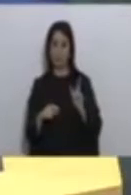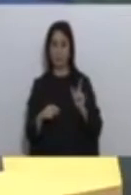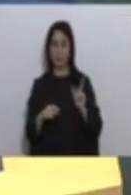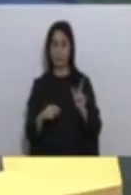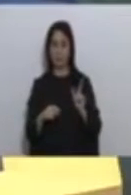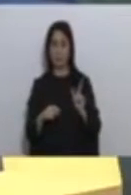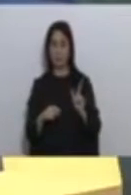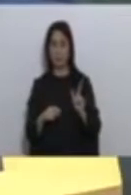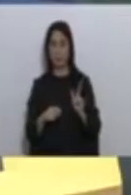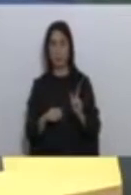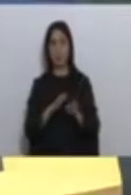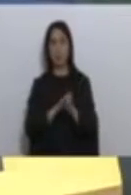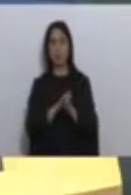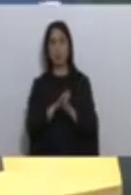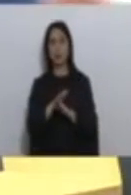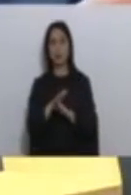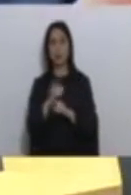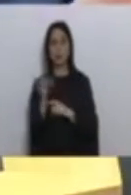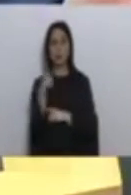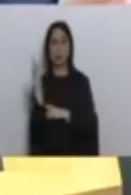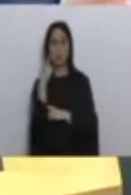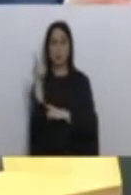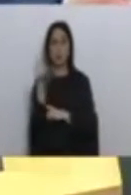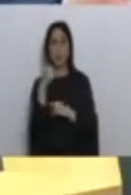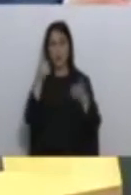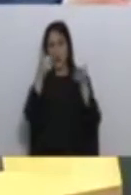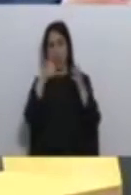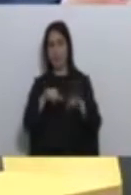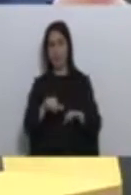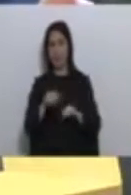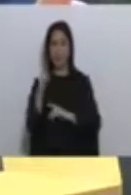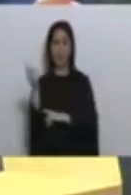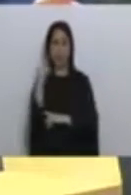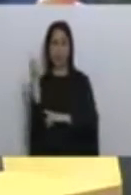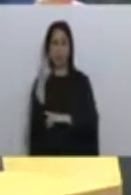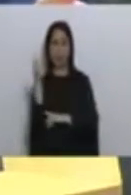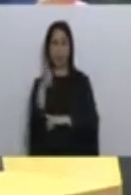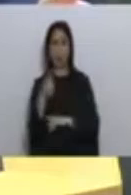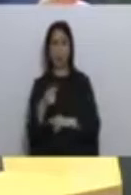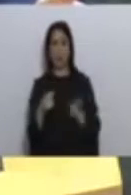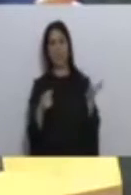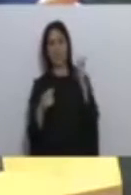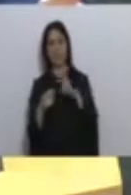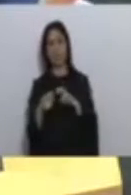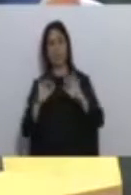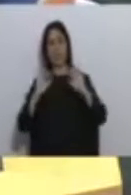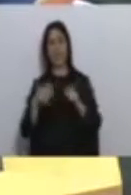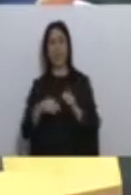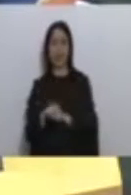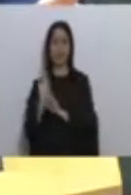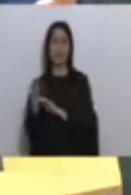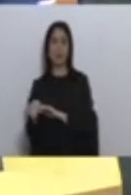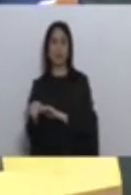იგი, სრული შატალოა, ექვსთვიანი შატალო არ გამიგიათ. Ეხლა შემოვიდნენ, დაიღალნენ, ისევ